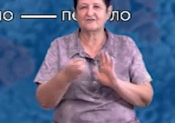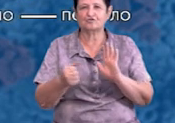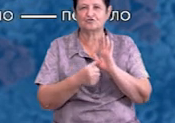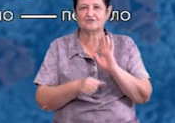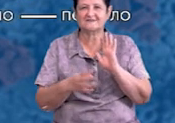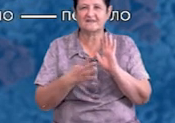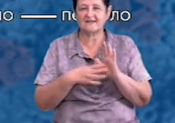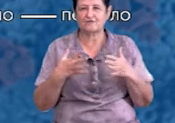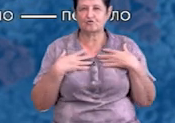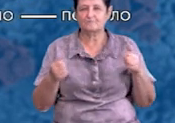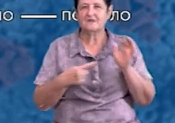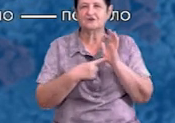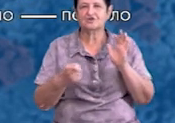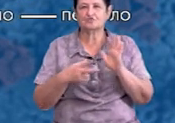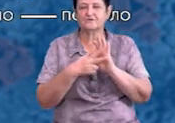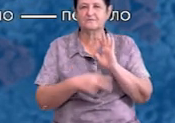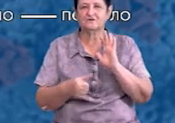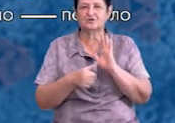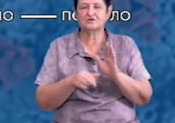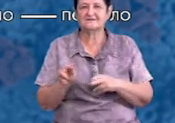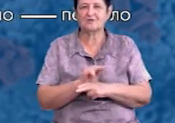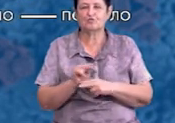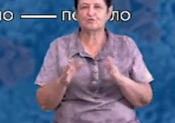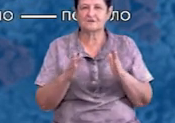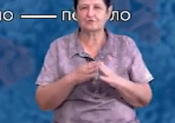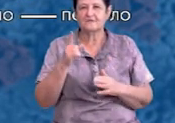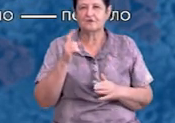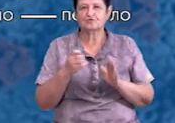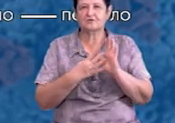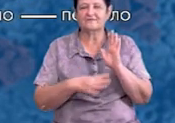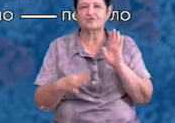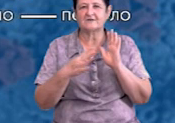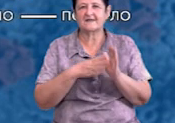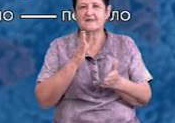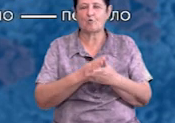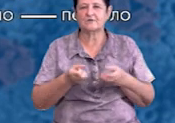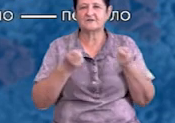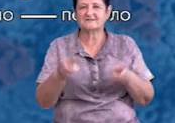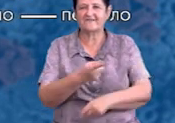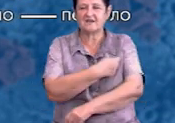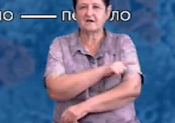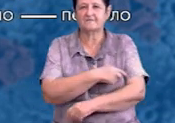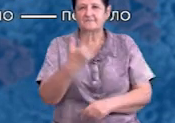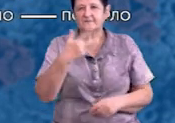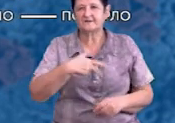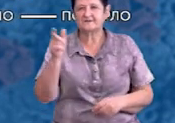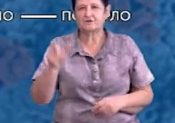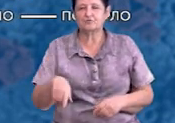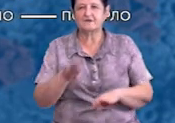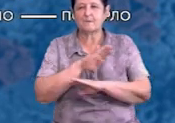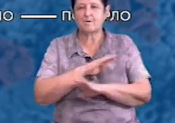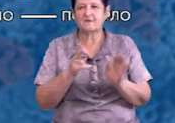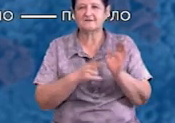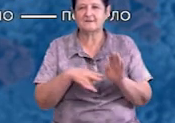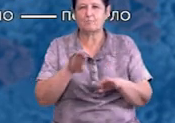969 одужали, 686 лікуються вдома, 199 знаходяться у лікарнях, 33 людини померли, 7